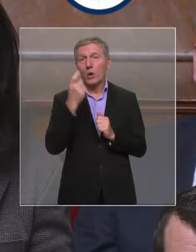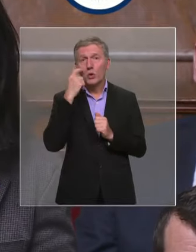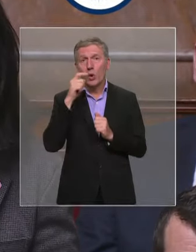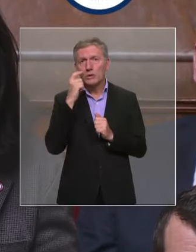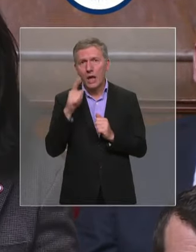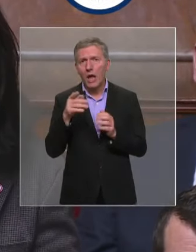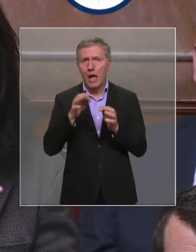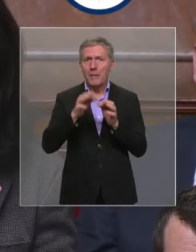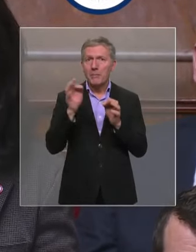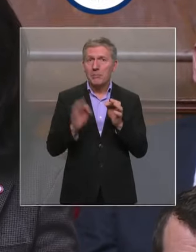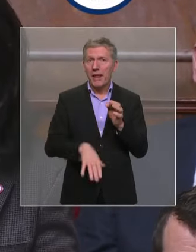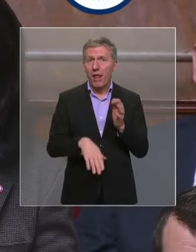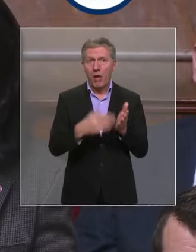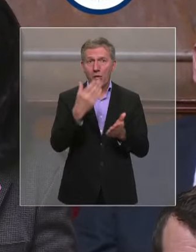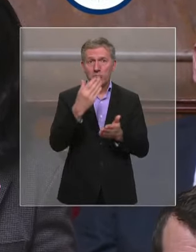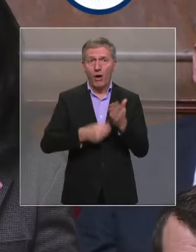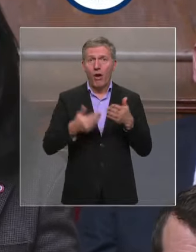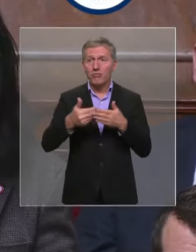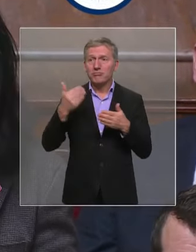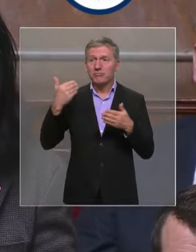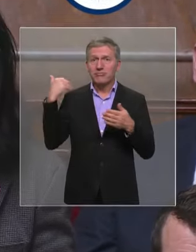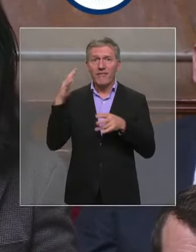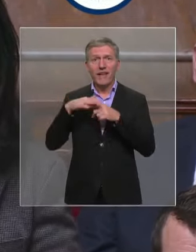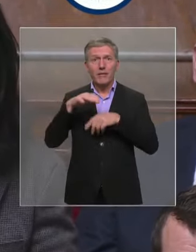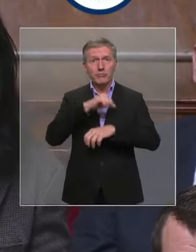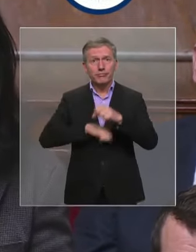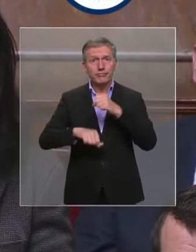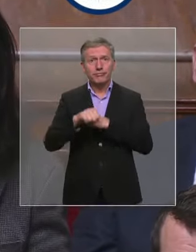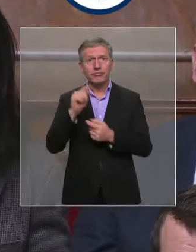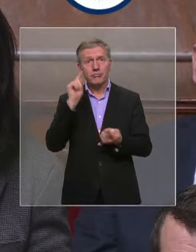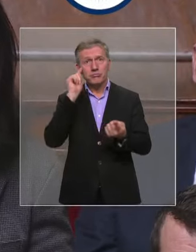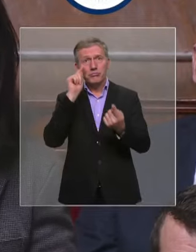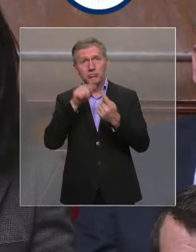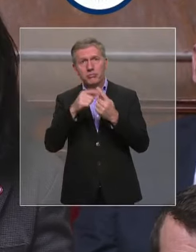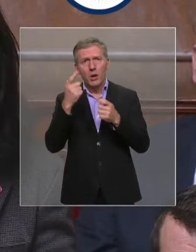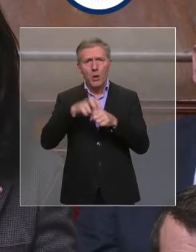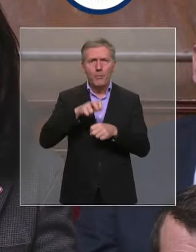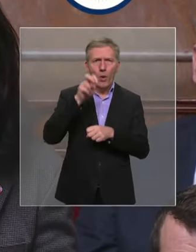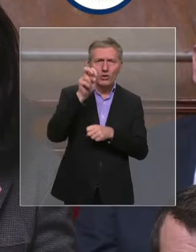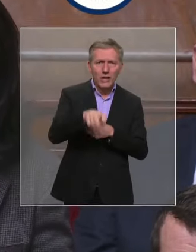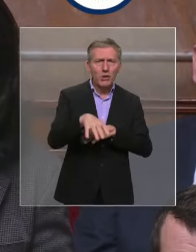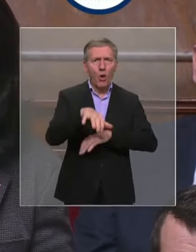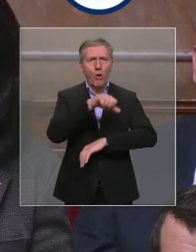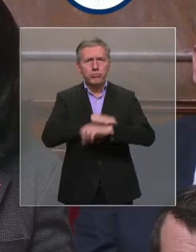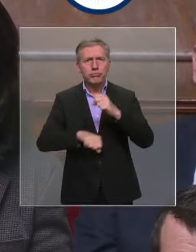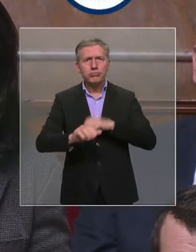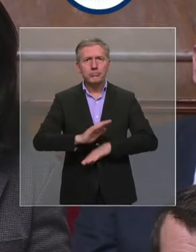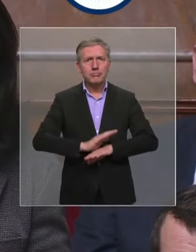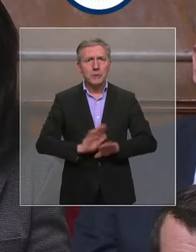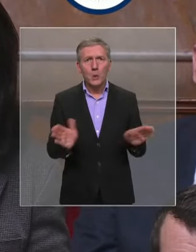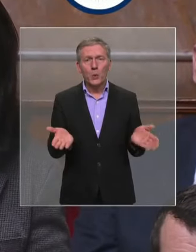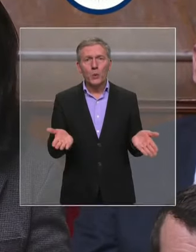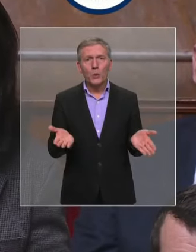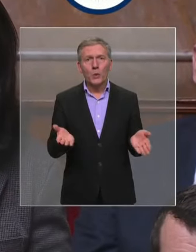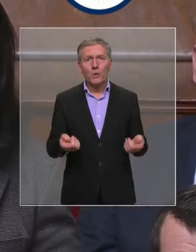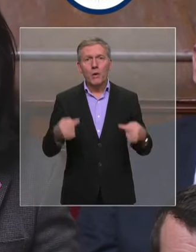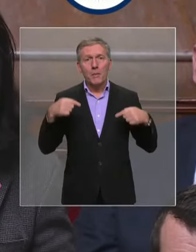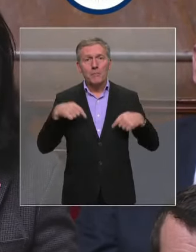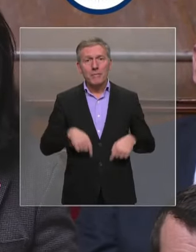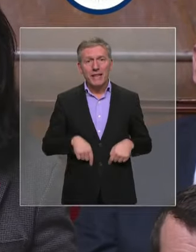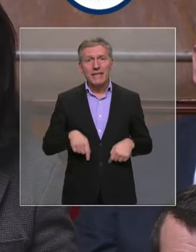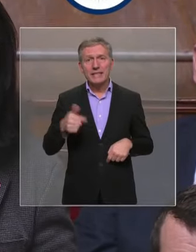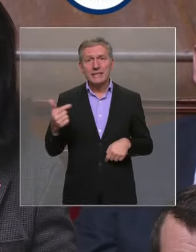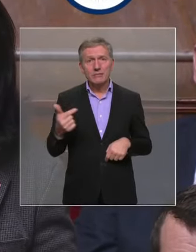le bilan des carences du passé. On envisage, on se projette et c'est tout. Les ministres Marc Fesneau